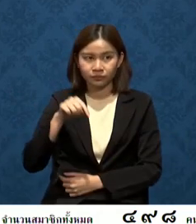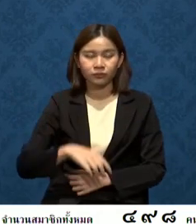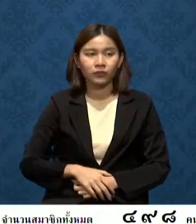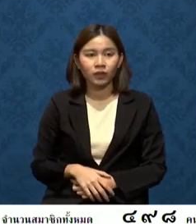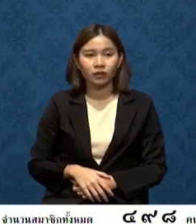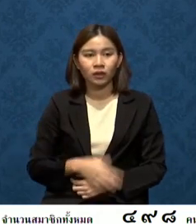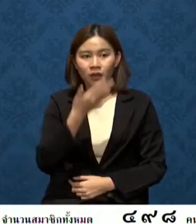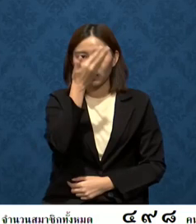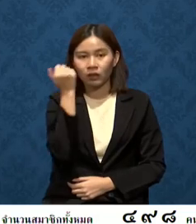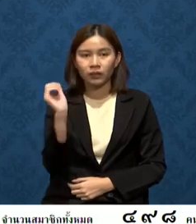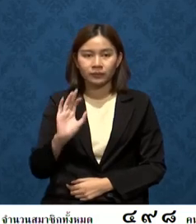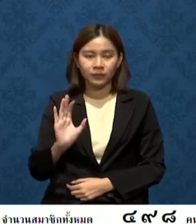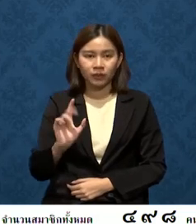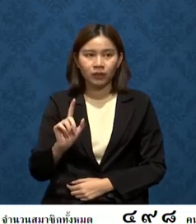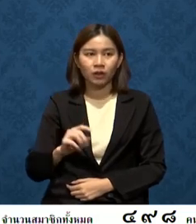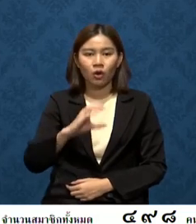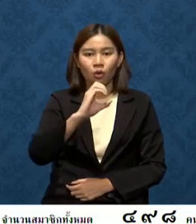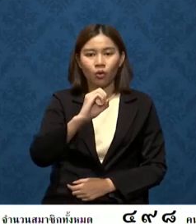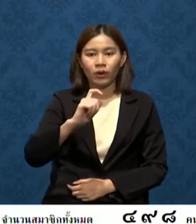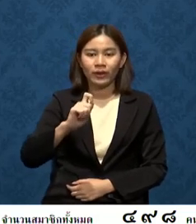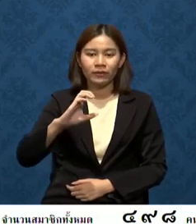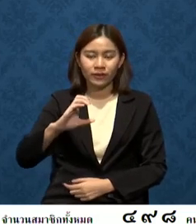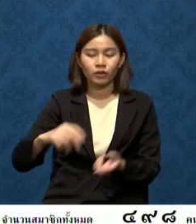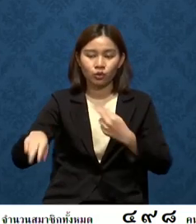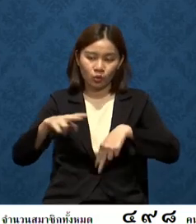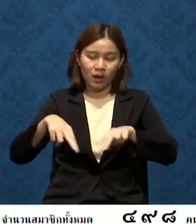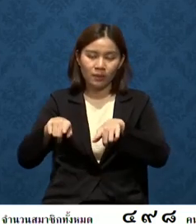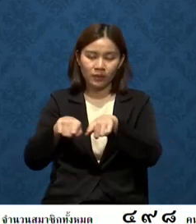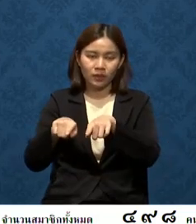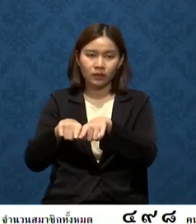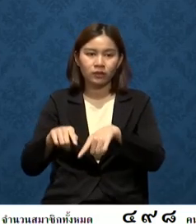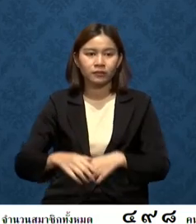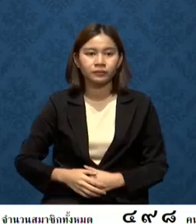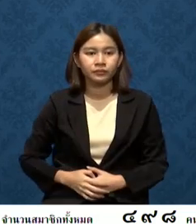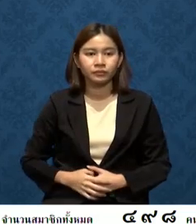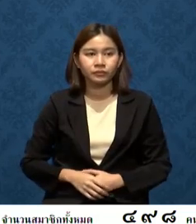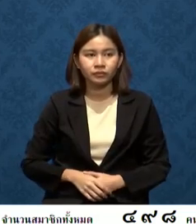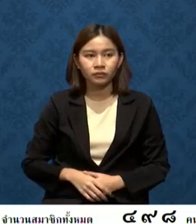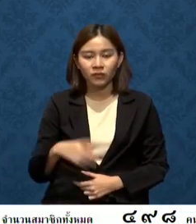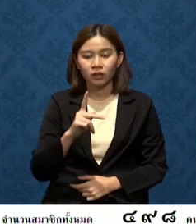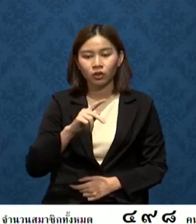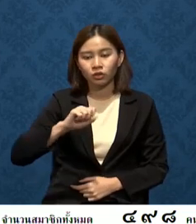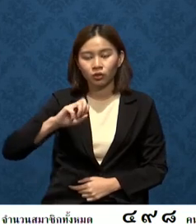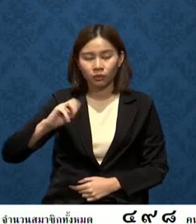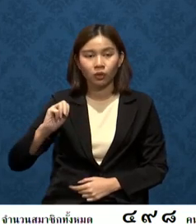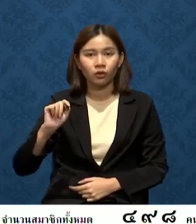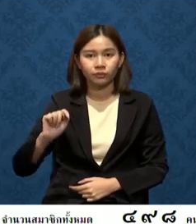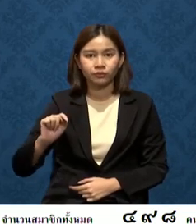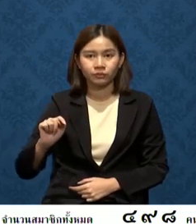มว่า OIC ก็ดูในเรื่องเหล่านี้ด้วยนะครับกสม.เราเนี่ยก็ต้อง